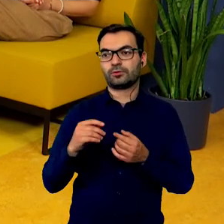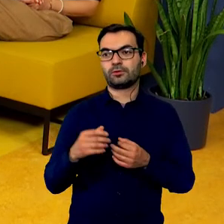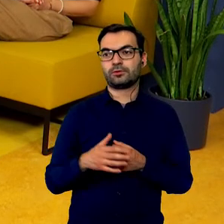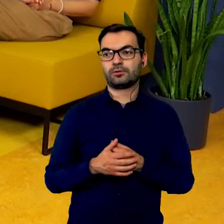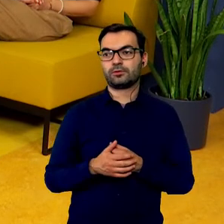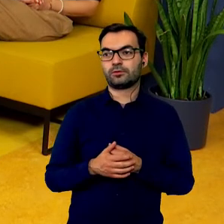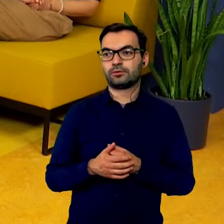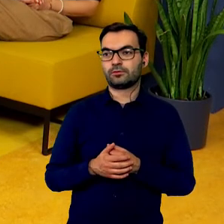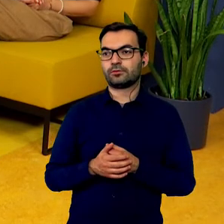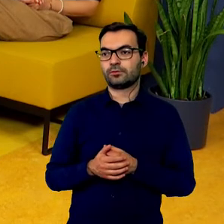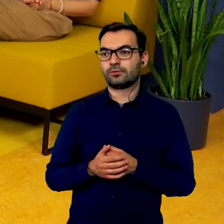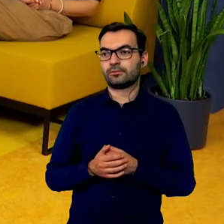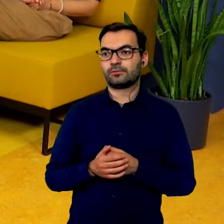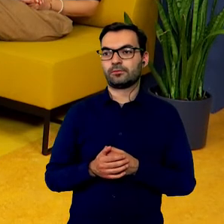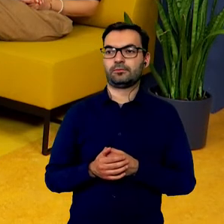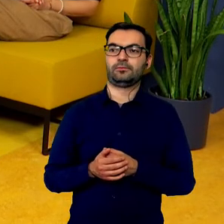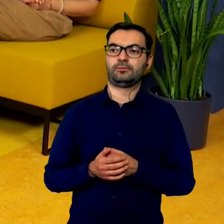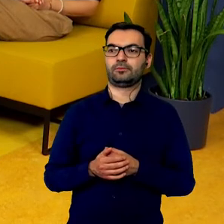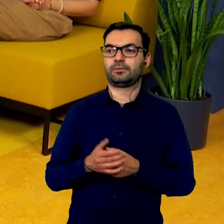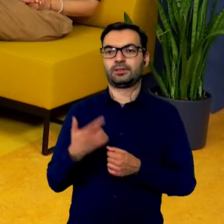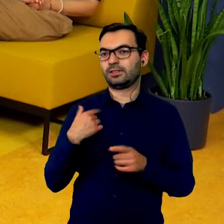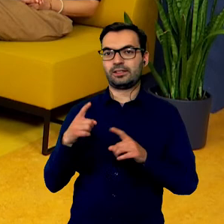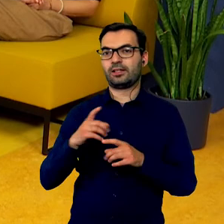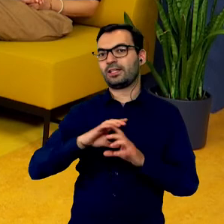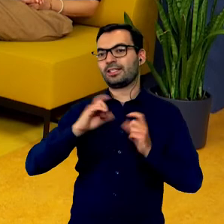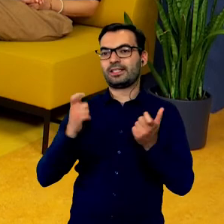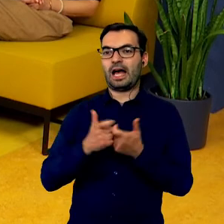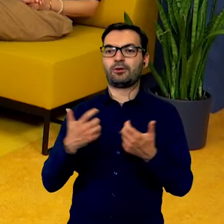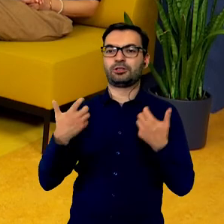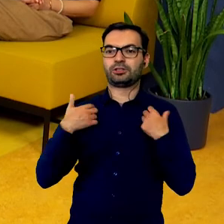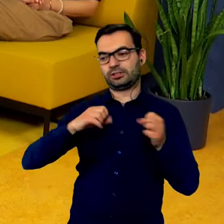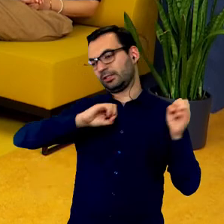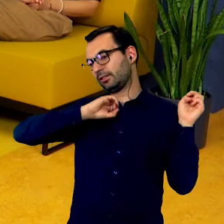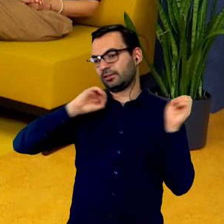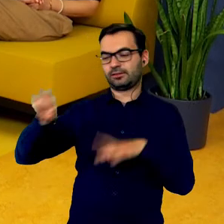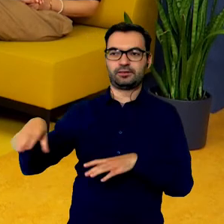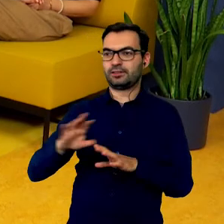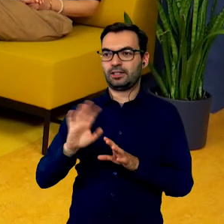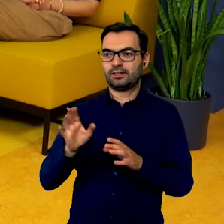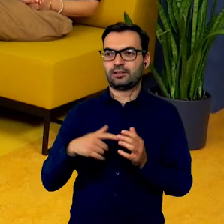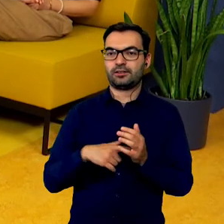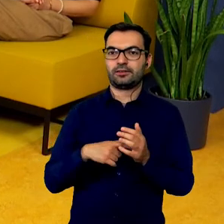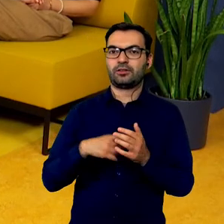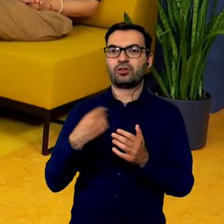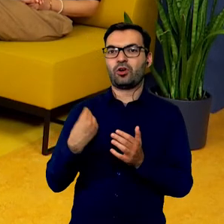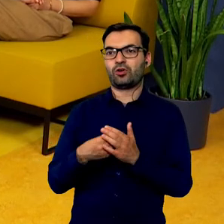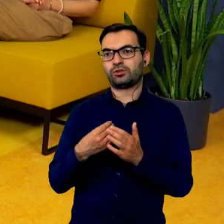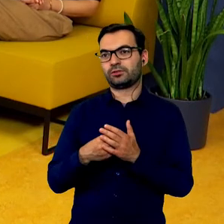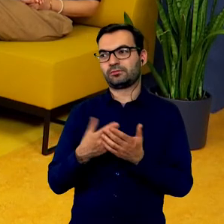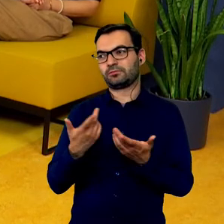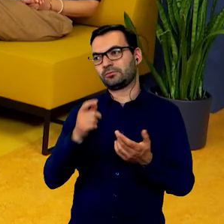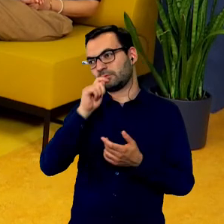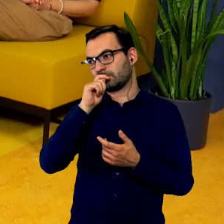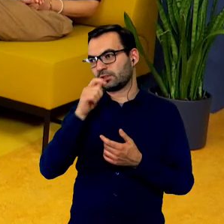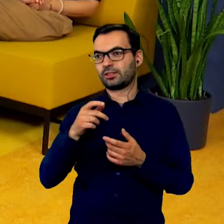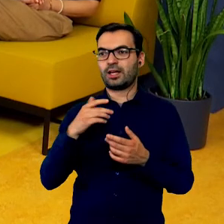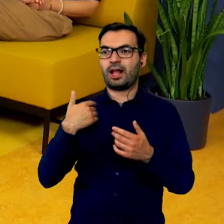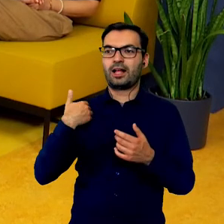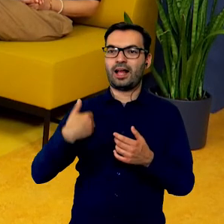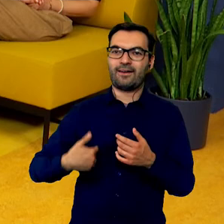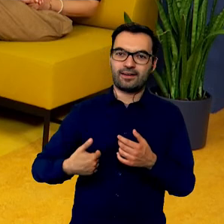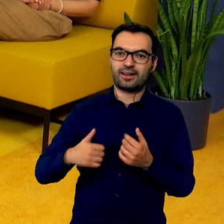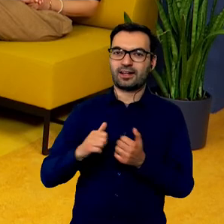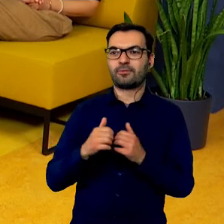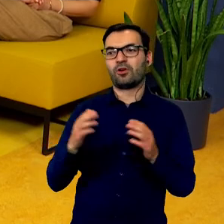To nie jest rzucenie całego dobytku życia. To jest cena kawalerki czy jakiegoś chatki